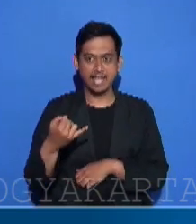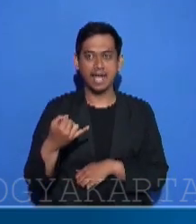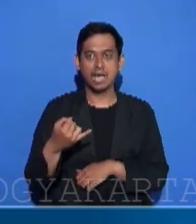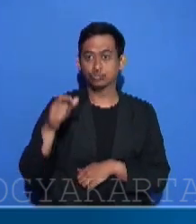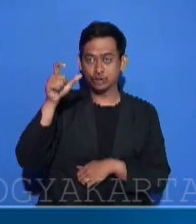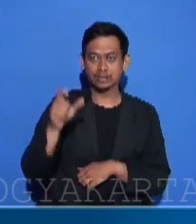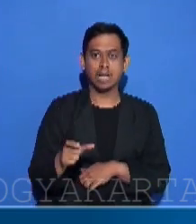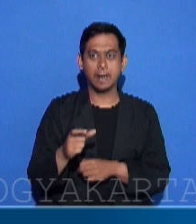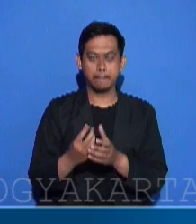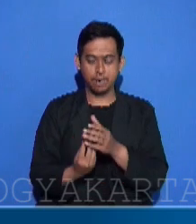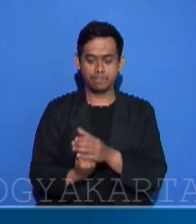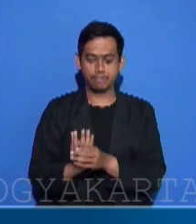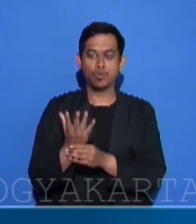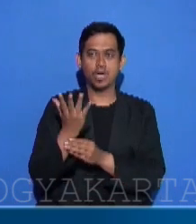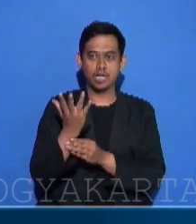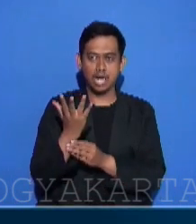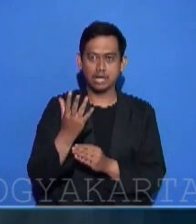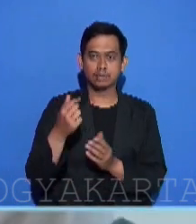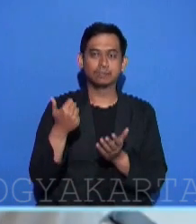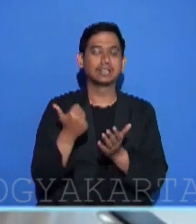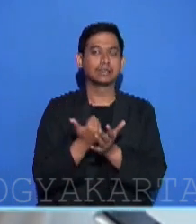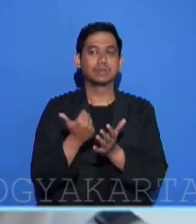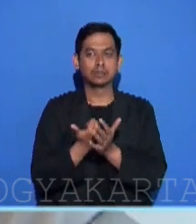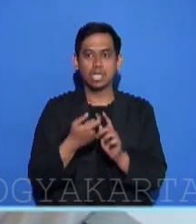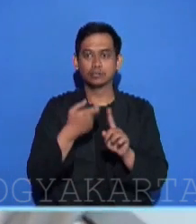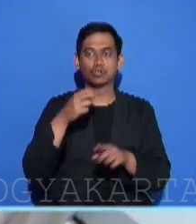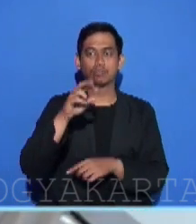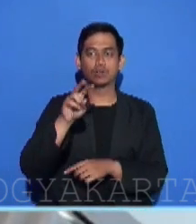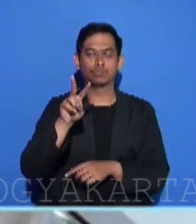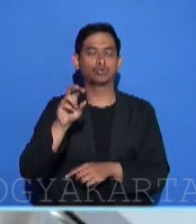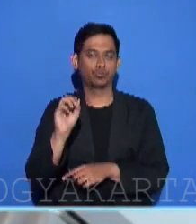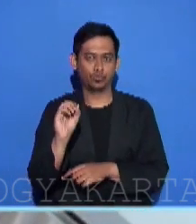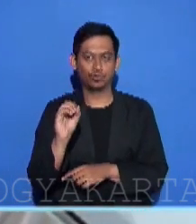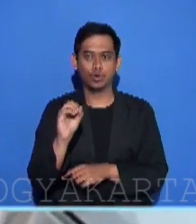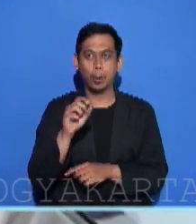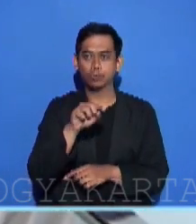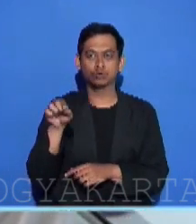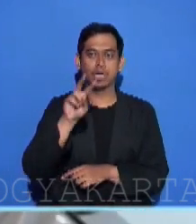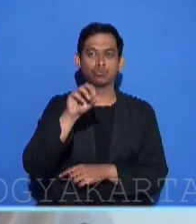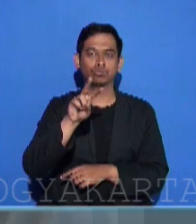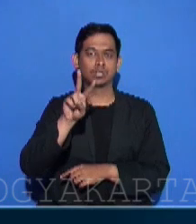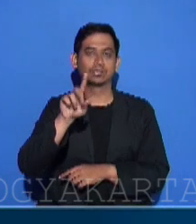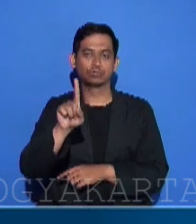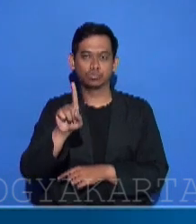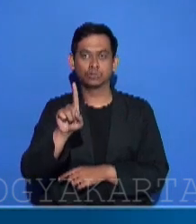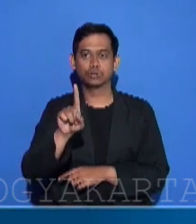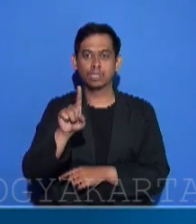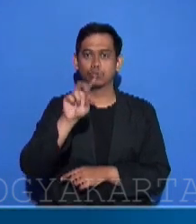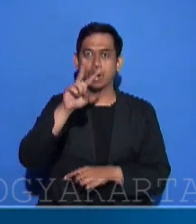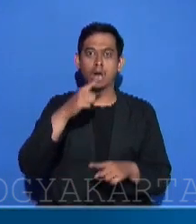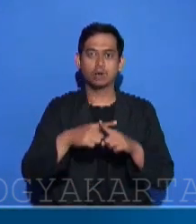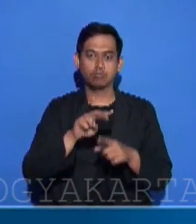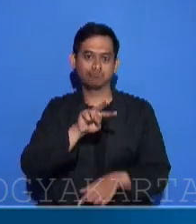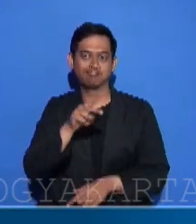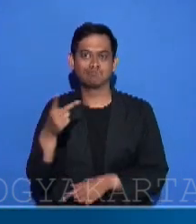pertumbuhannya sangatsangat cepat sekali dari 2020 itu ke 2021 hampir du kalian dan sekarang kita sudah